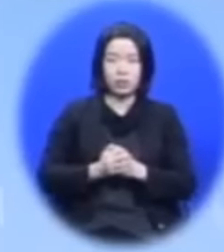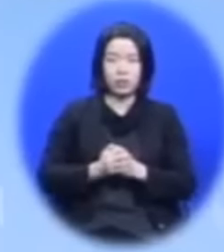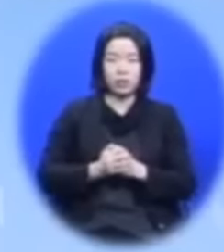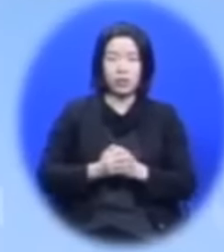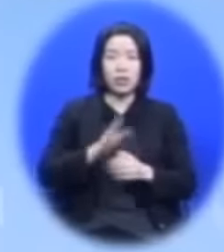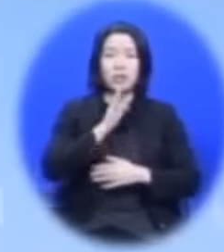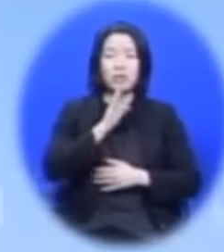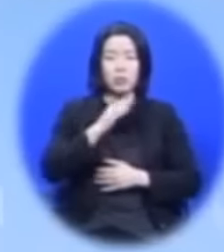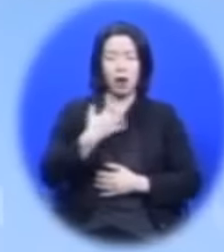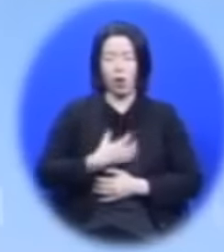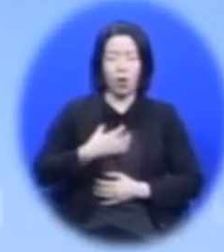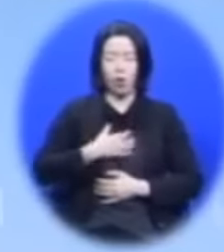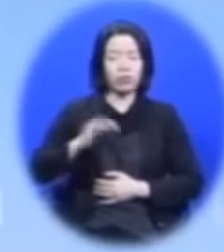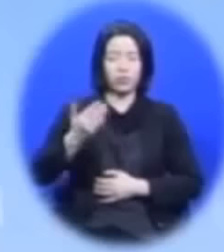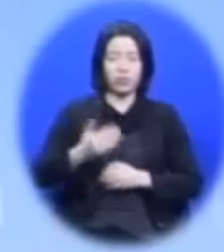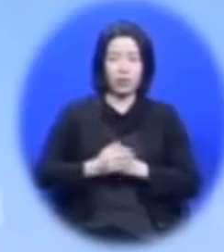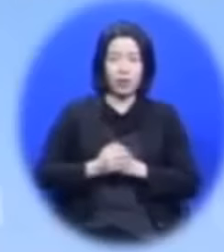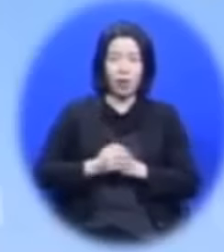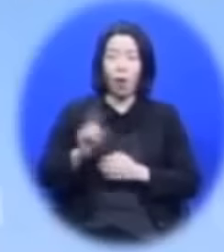정말 걱정되네.